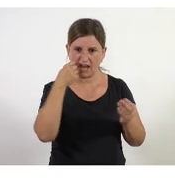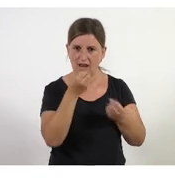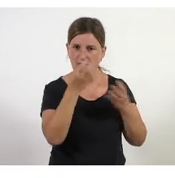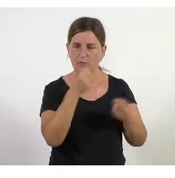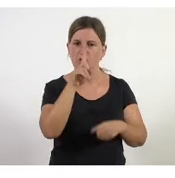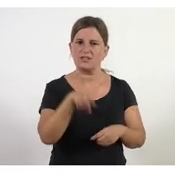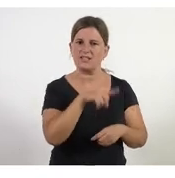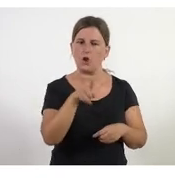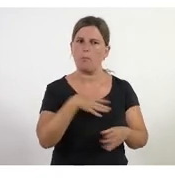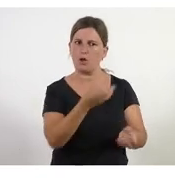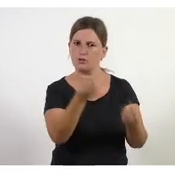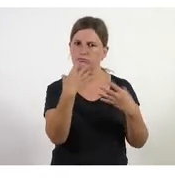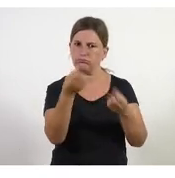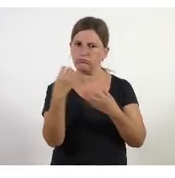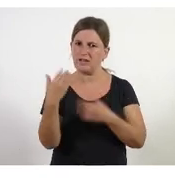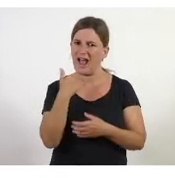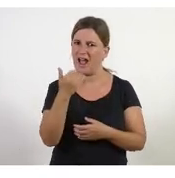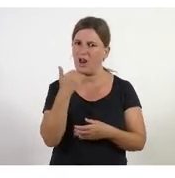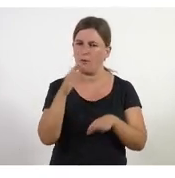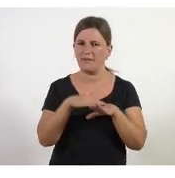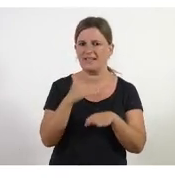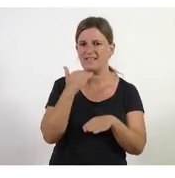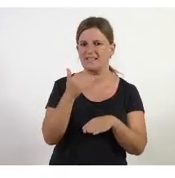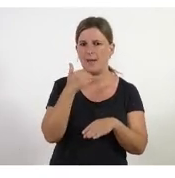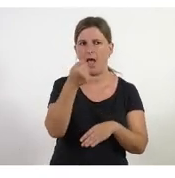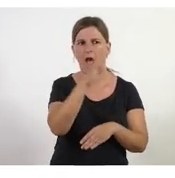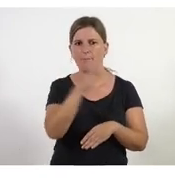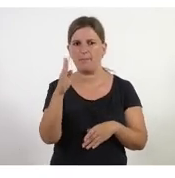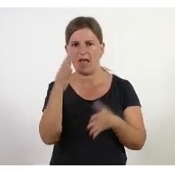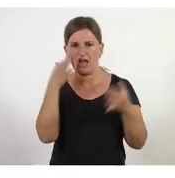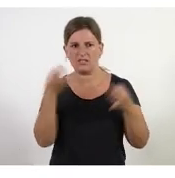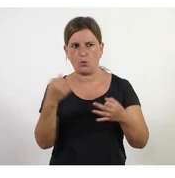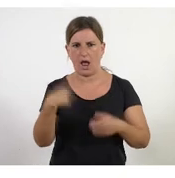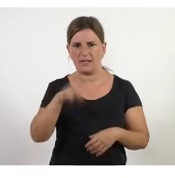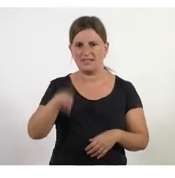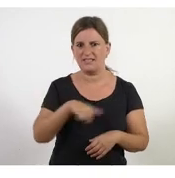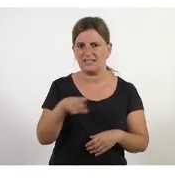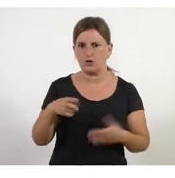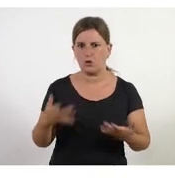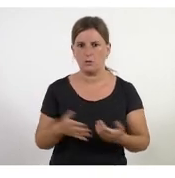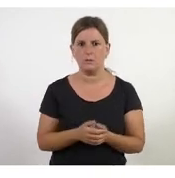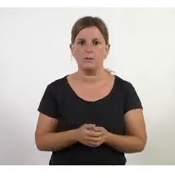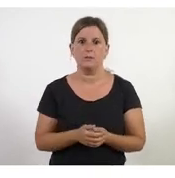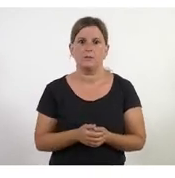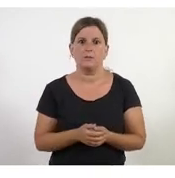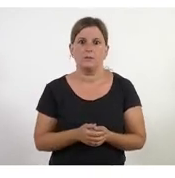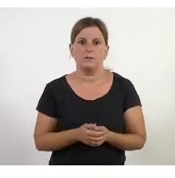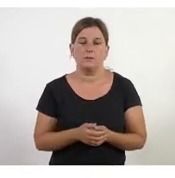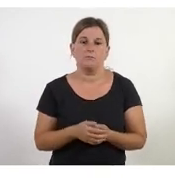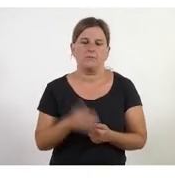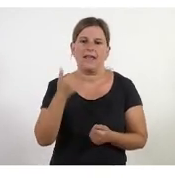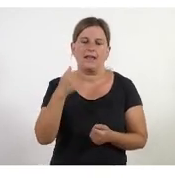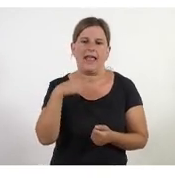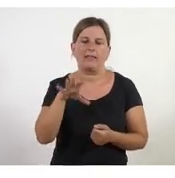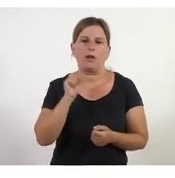Ens pots donar alguns criteris per saber si una aplicació és segura? Entenc que cap ho deu ser al 100%, però com a mínim